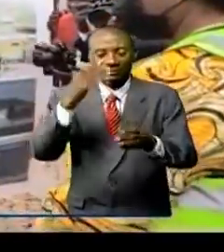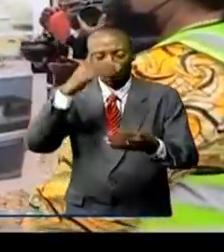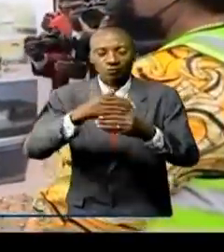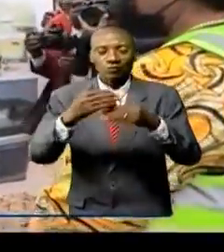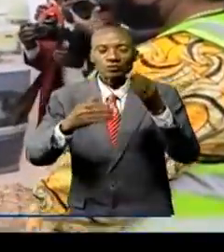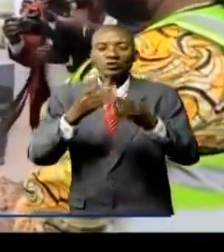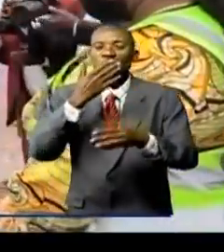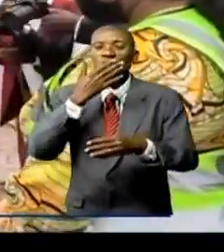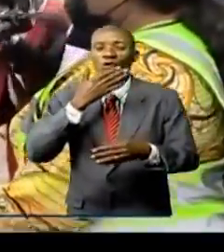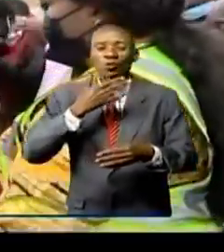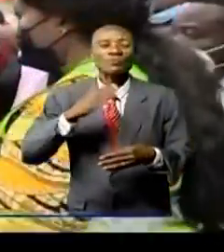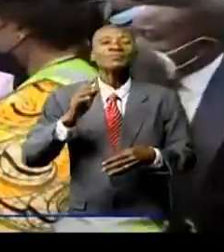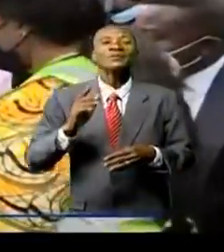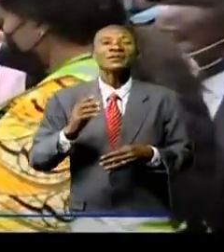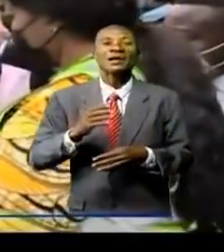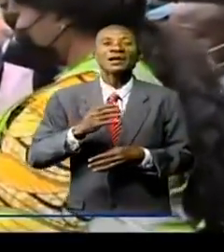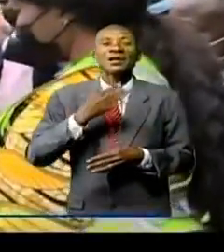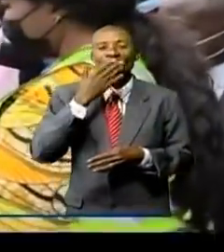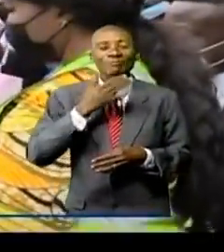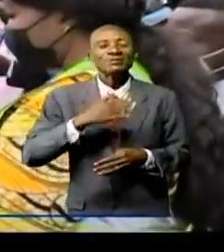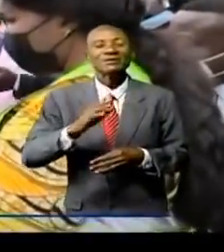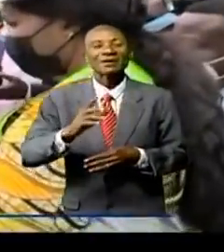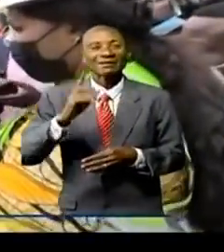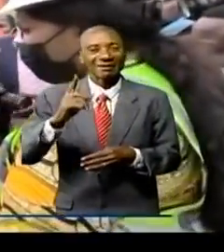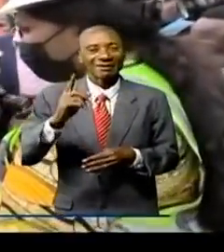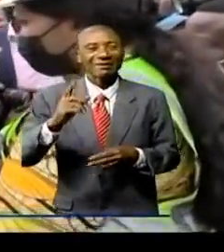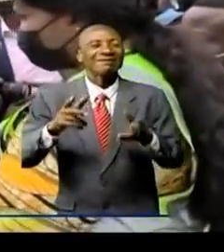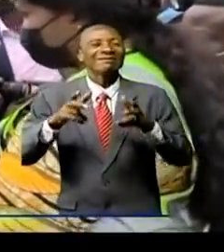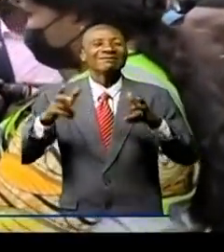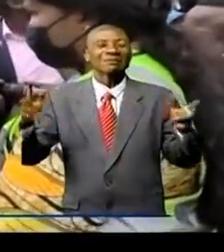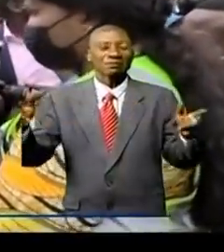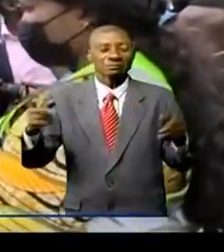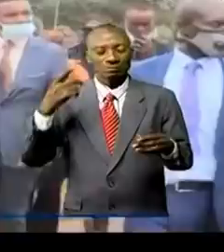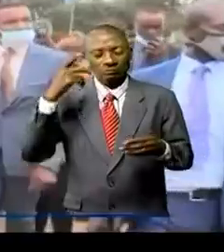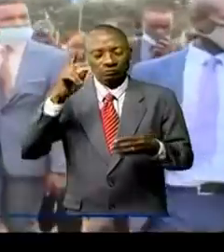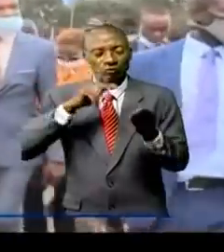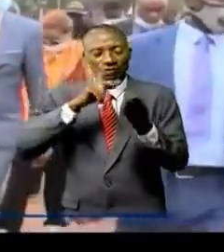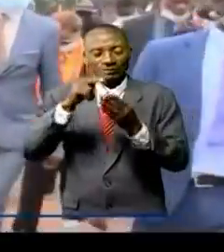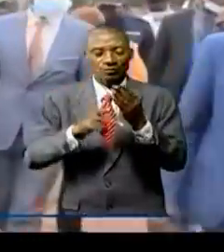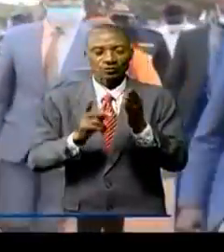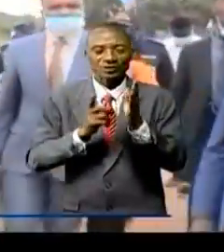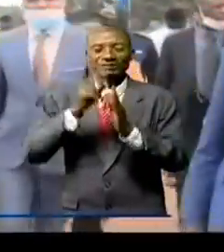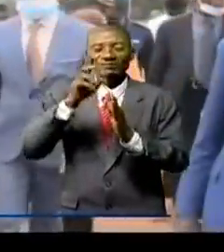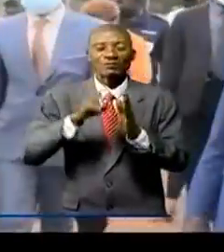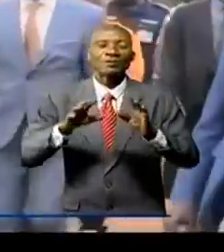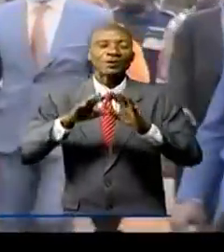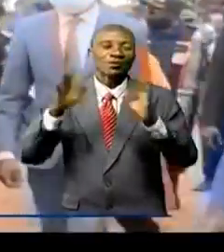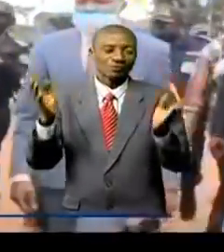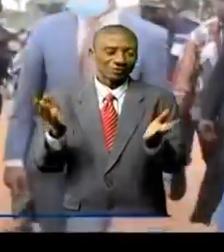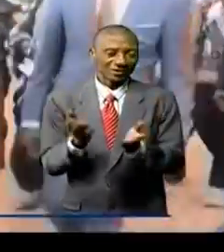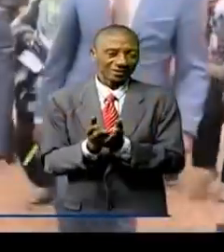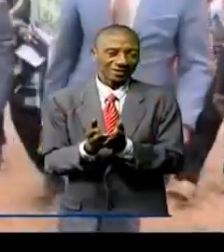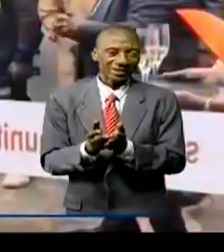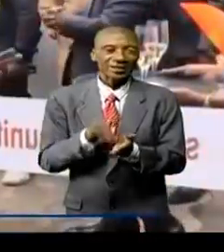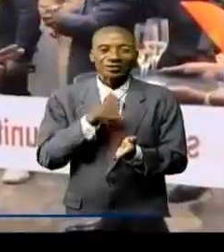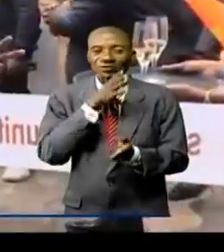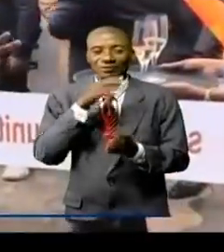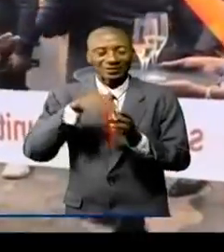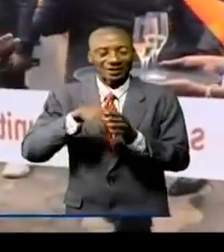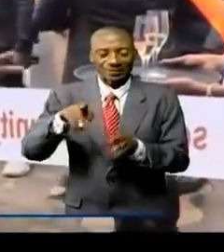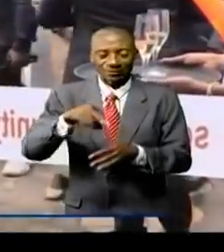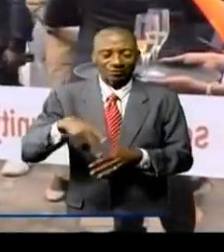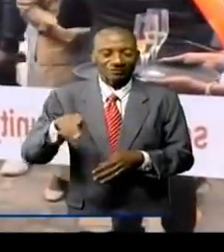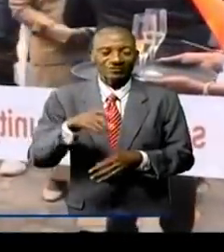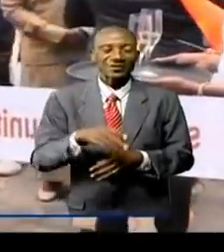le cadre de l'assistance volontaire de TIFM au projet de développement communautaire à impact visible et durable dans le Lualaba. Son Excellence